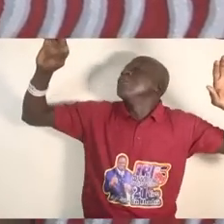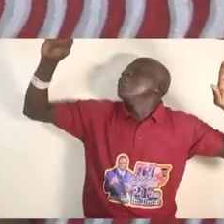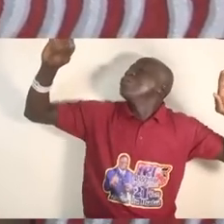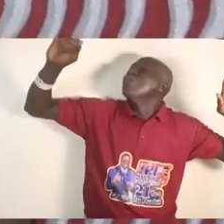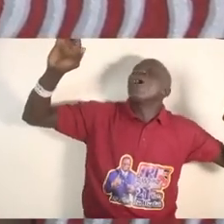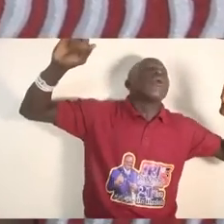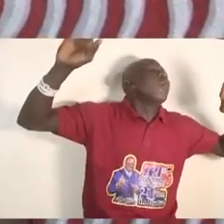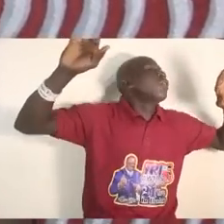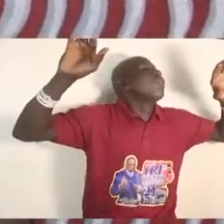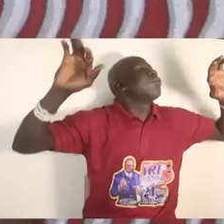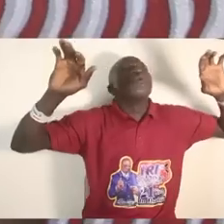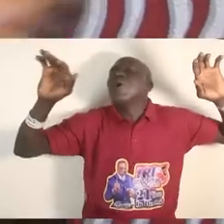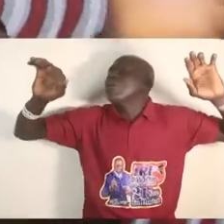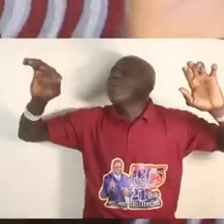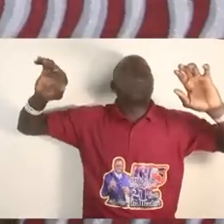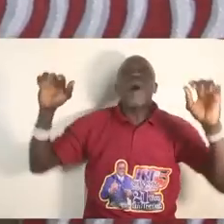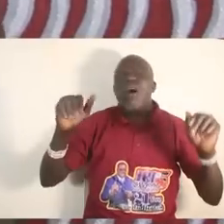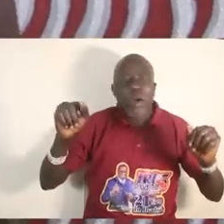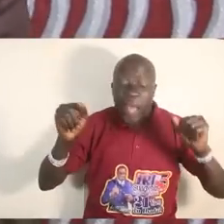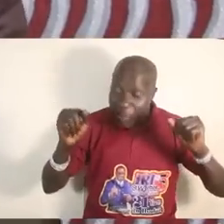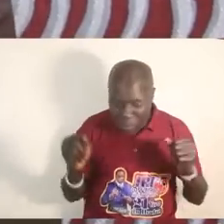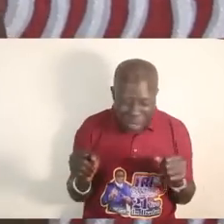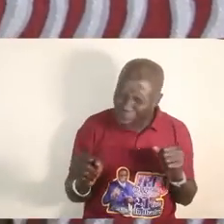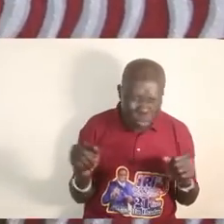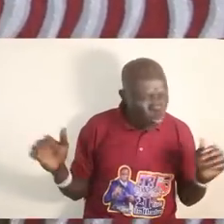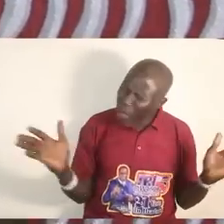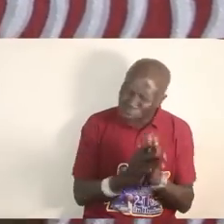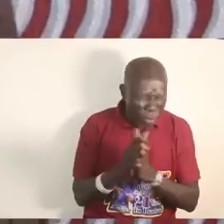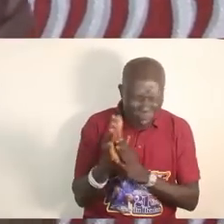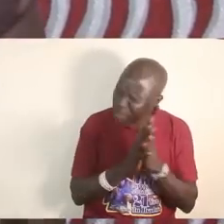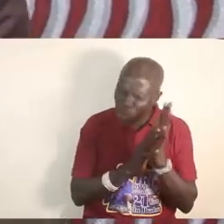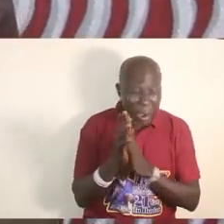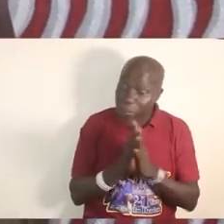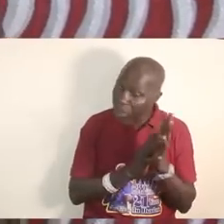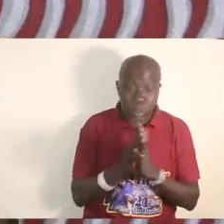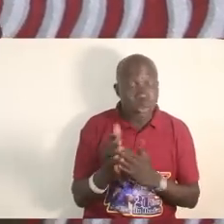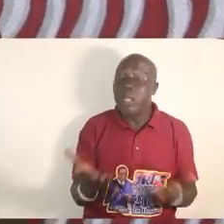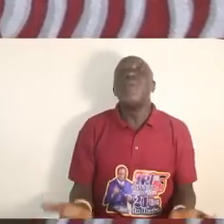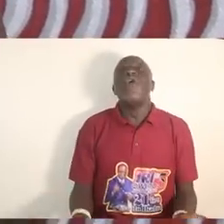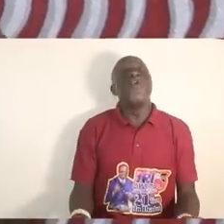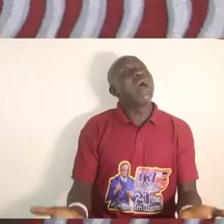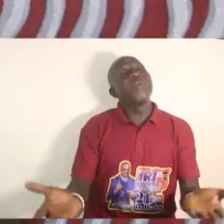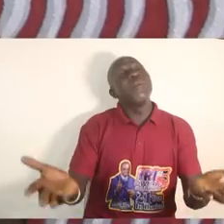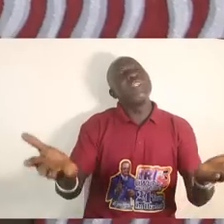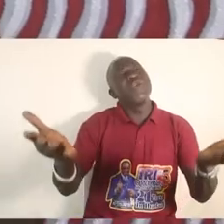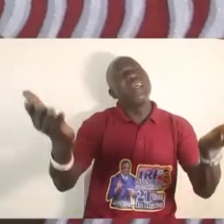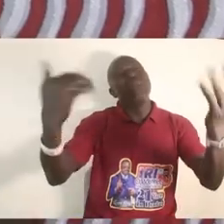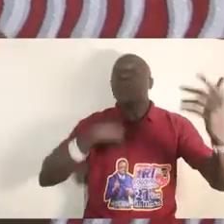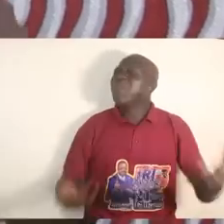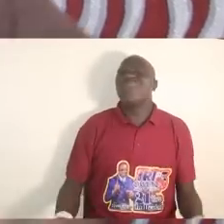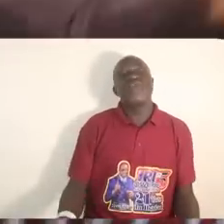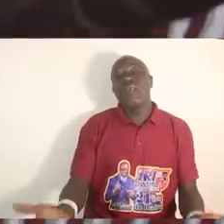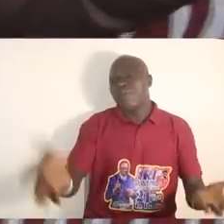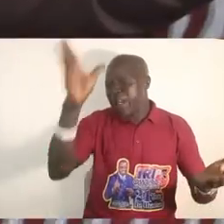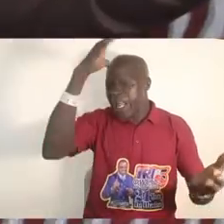oruko jesu oruko jesu e mi mi mo olorun baba se ti oba o e gbe mi soke I gbe